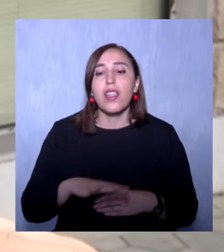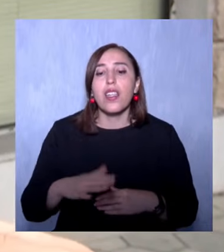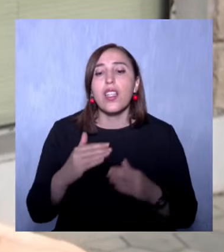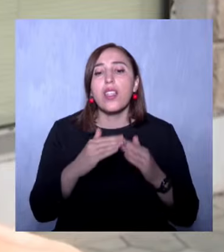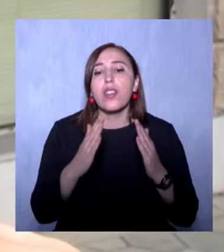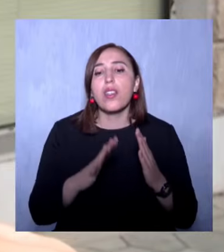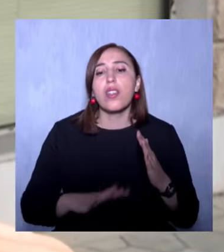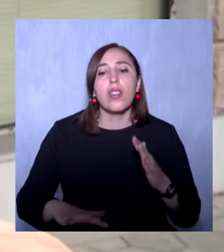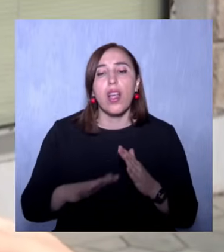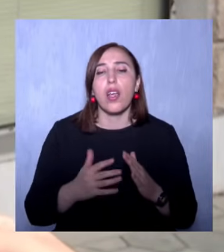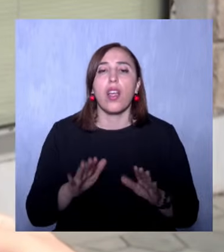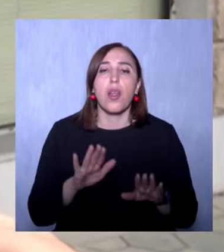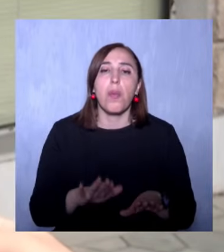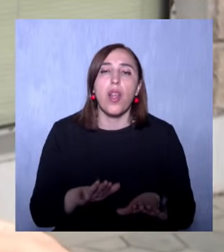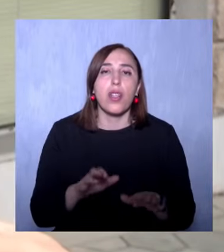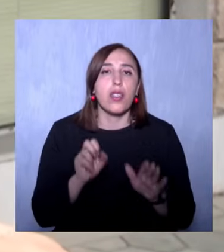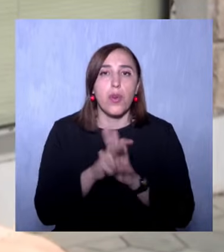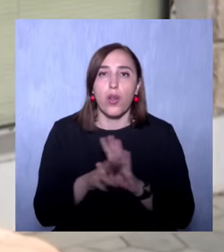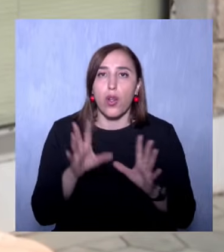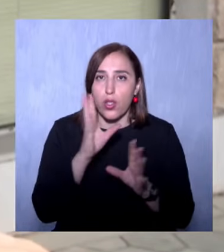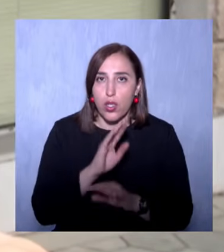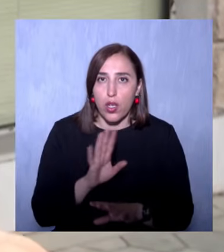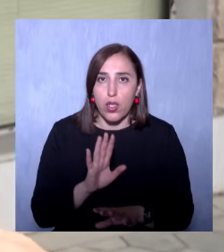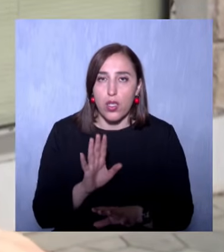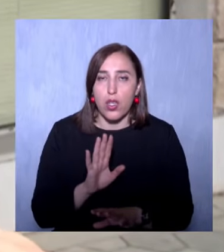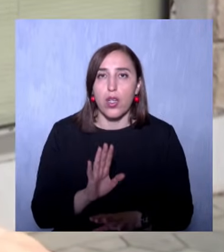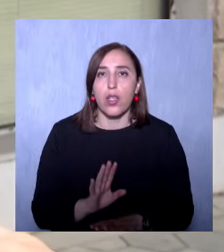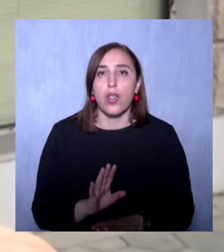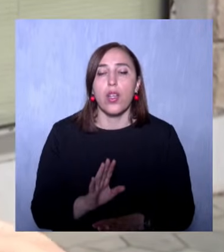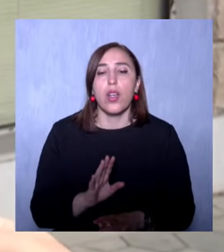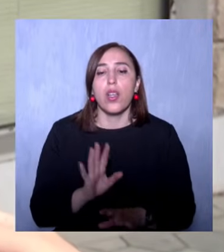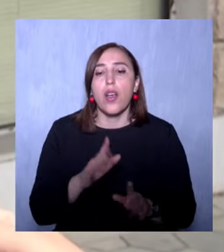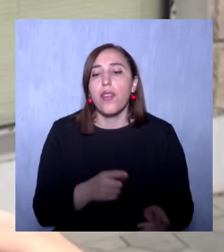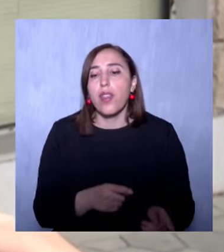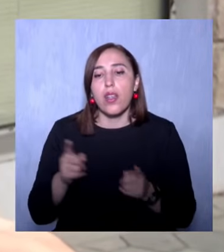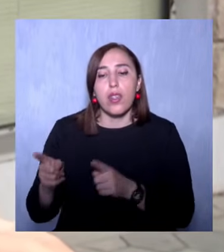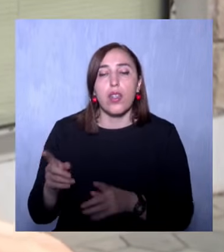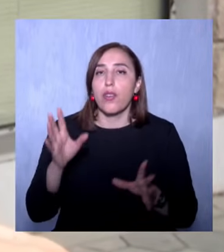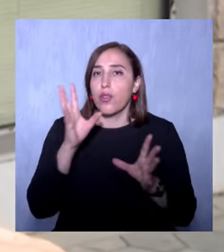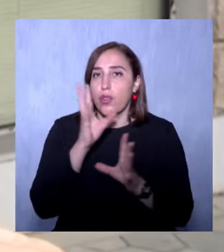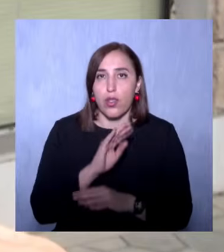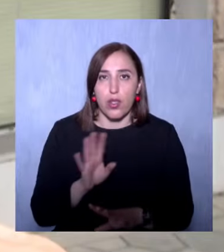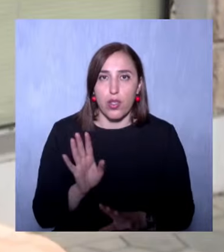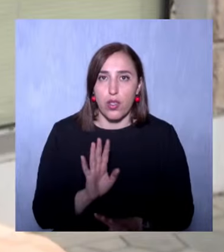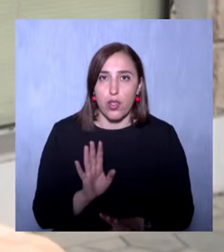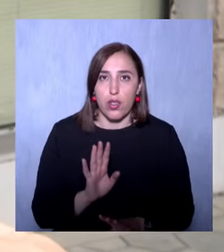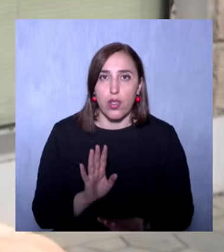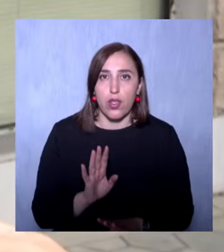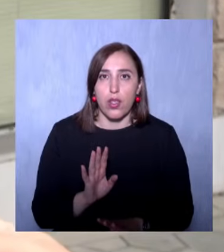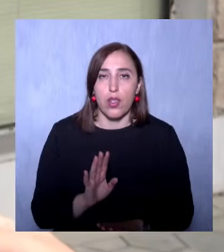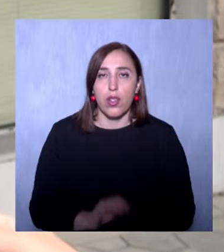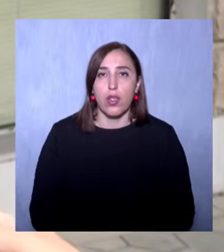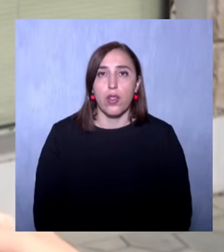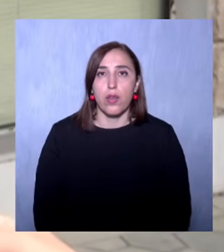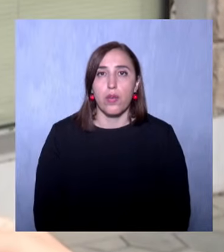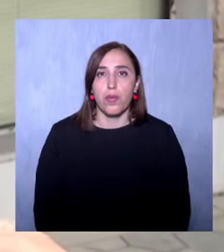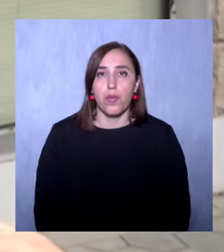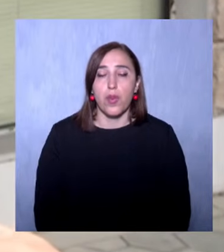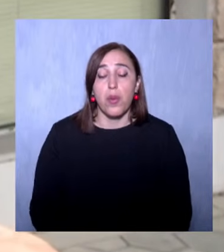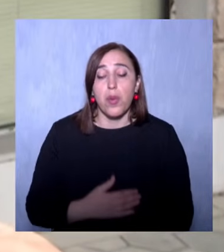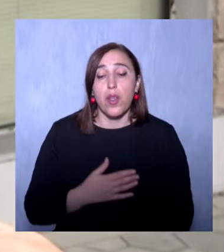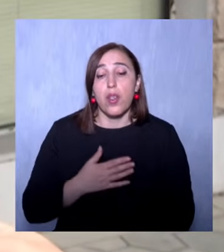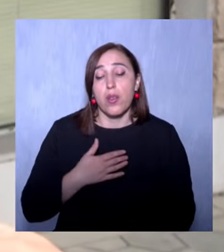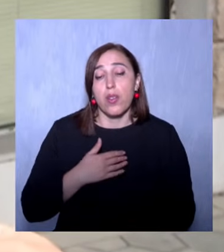շրջանի համայնքներում և չեն հասցրել տարհանվել իրենց բնակության վայրից, և ես կարող